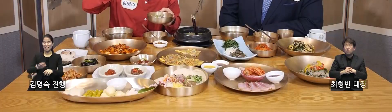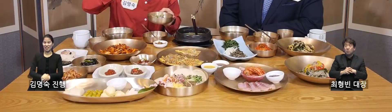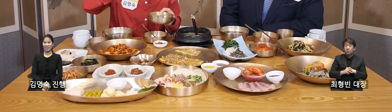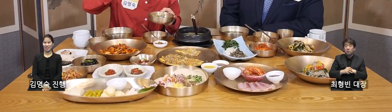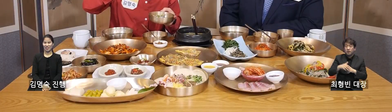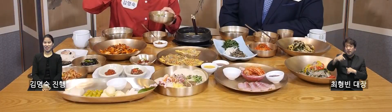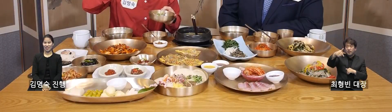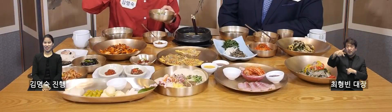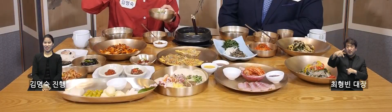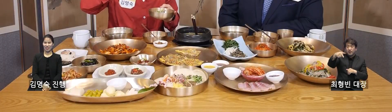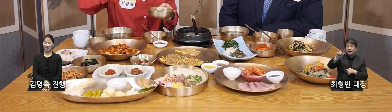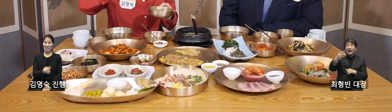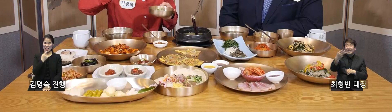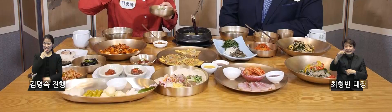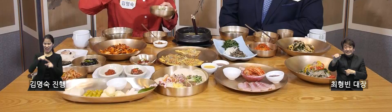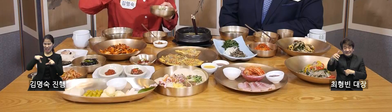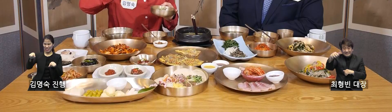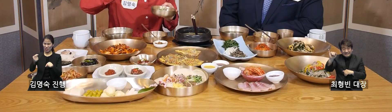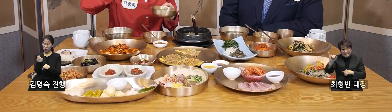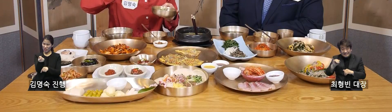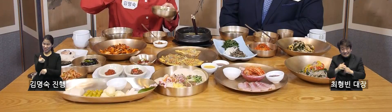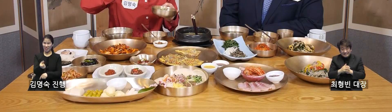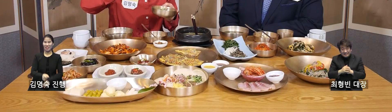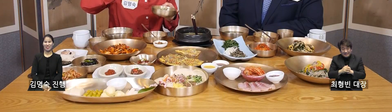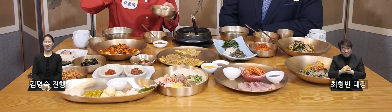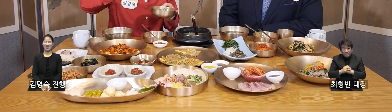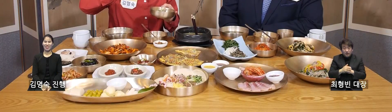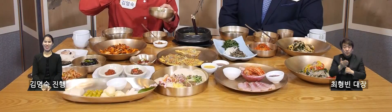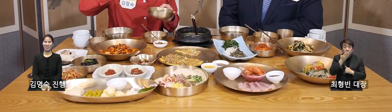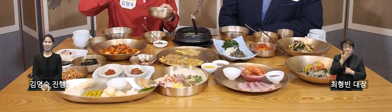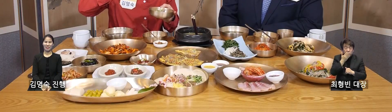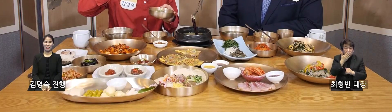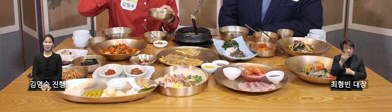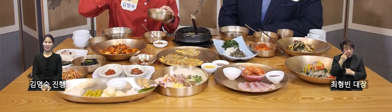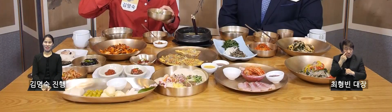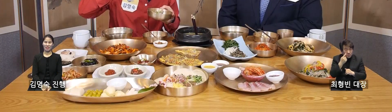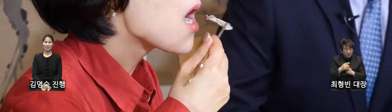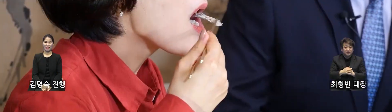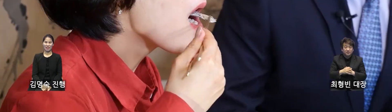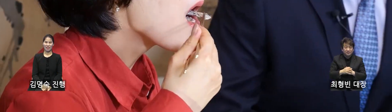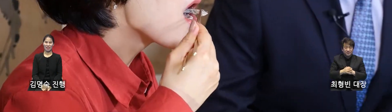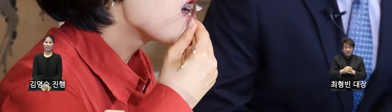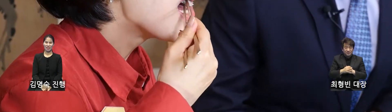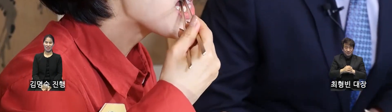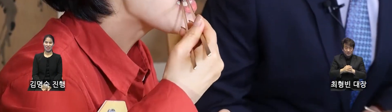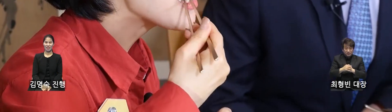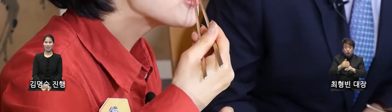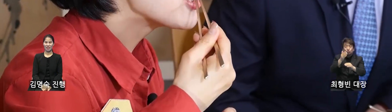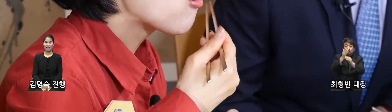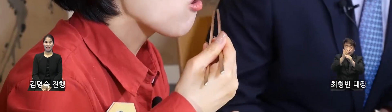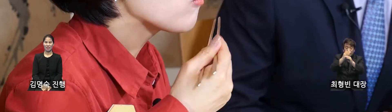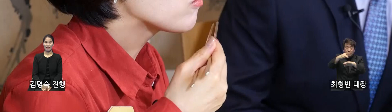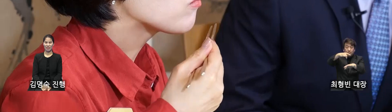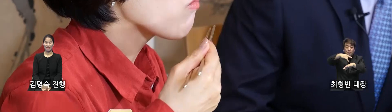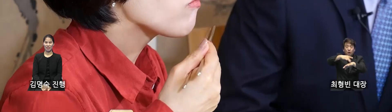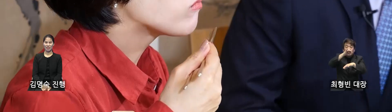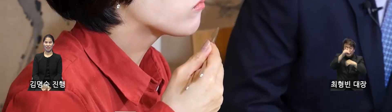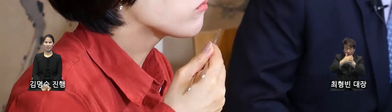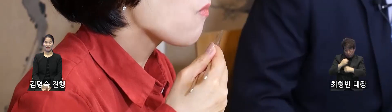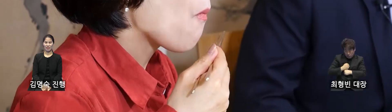가치가 제 역할 지금 이렇게 잡음 제거 컴 드셔 보시지요 그 그건데 뼈까지 다시 써 조심하십시오